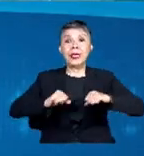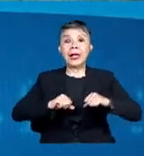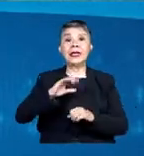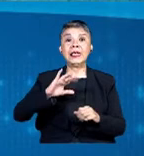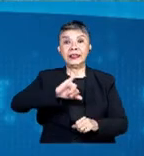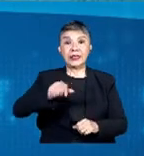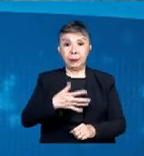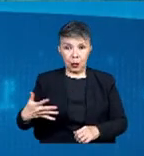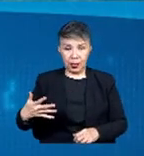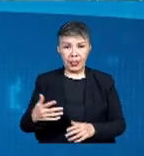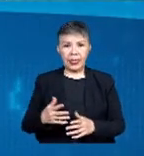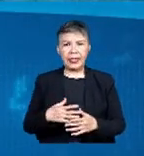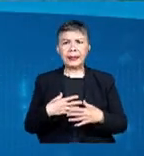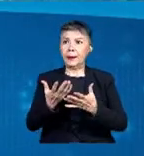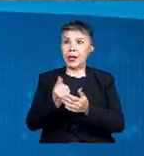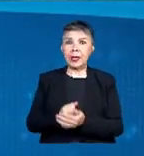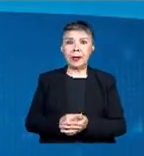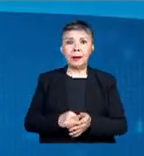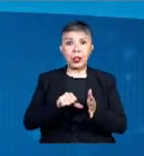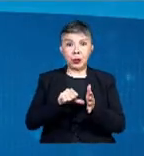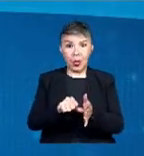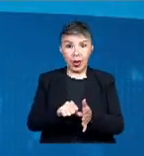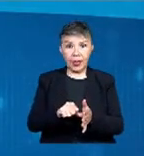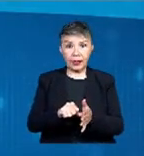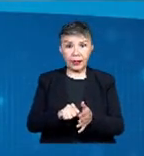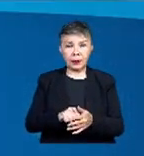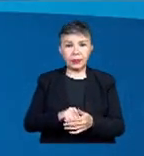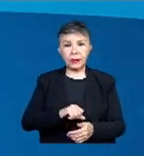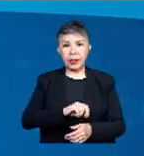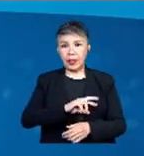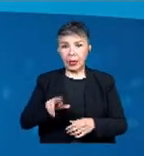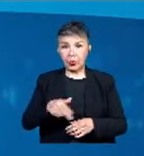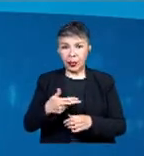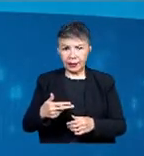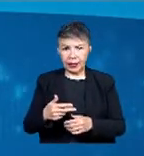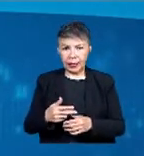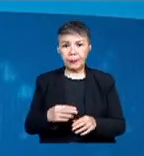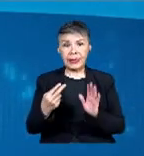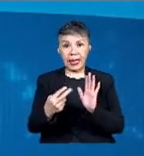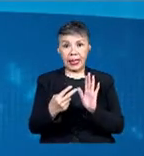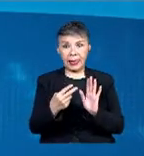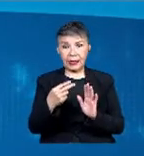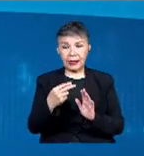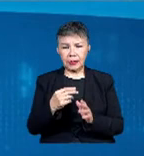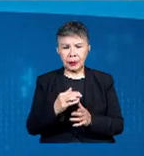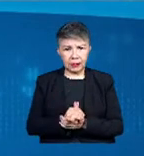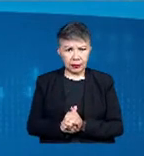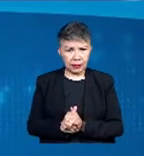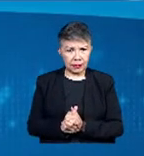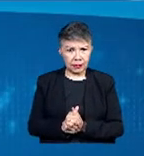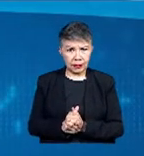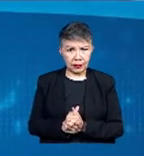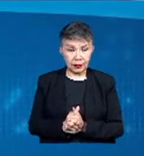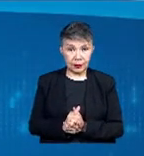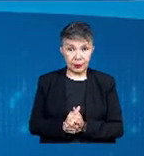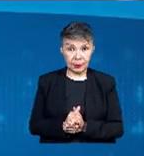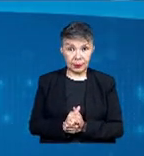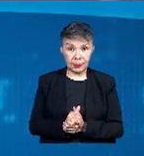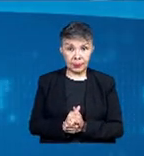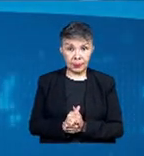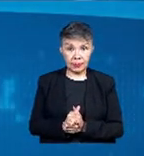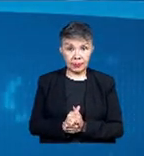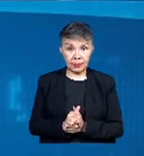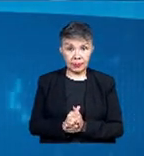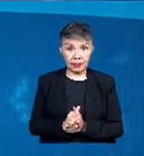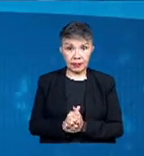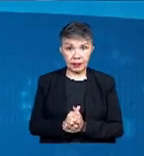memberikan bantuan dana bagi mereka dan juga melakukan pelatihan-pelatihan khusus bagi mereka.